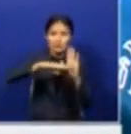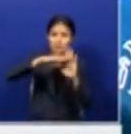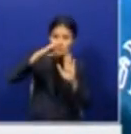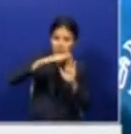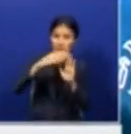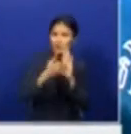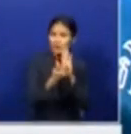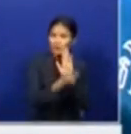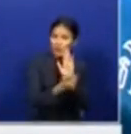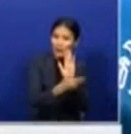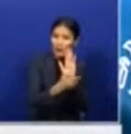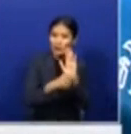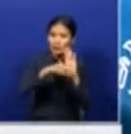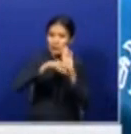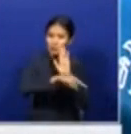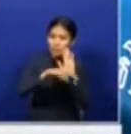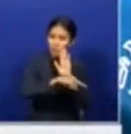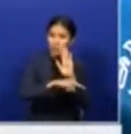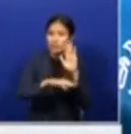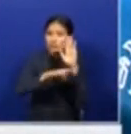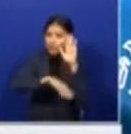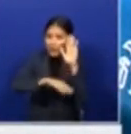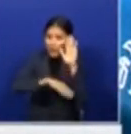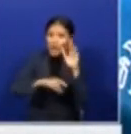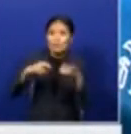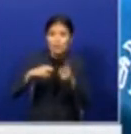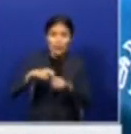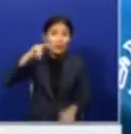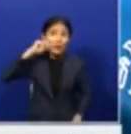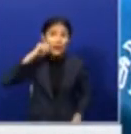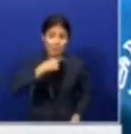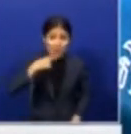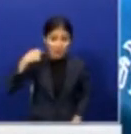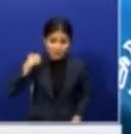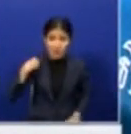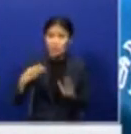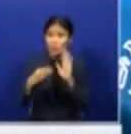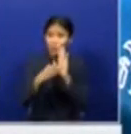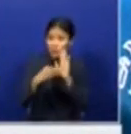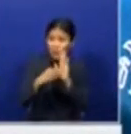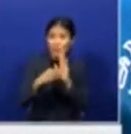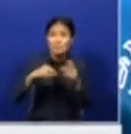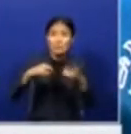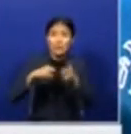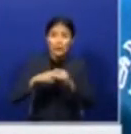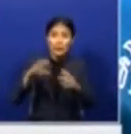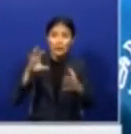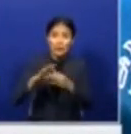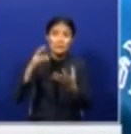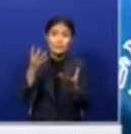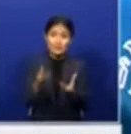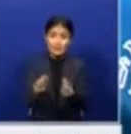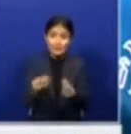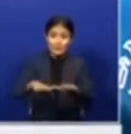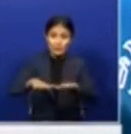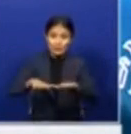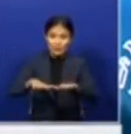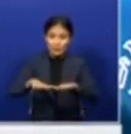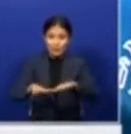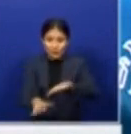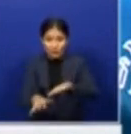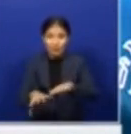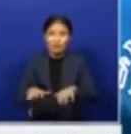คใต้ในกทม.เองก็มีปัญหาเรื่องของน้ำเค็มปัญหาเรื่องแผ่นดินทรุดนะครับผมอยากให้รัฐบาล